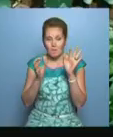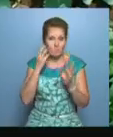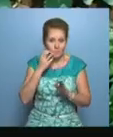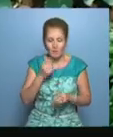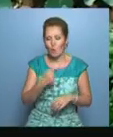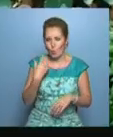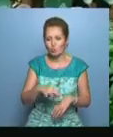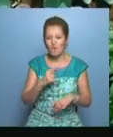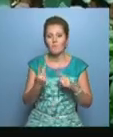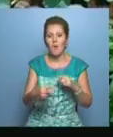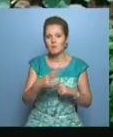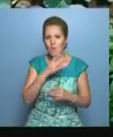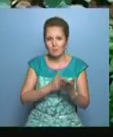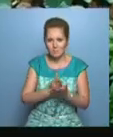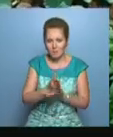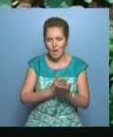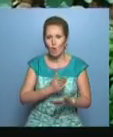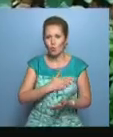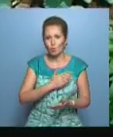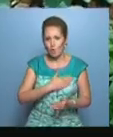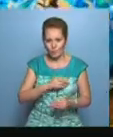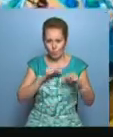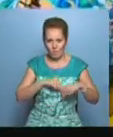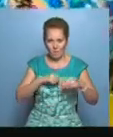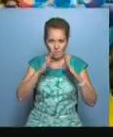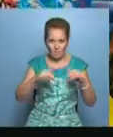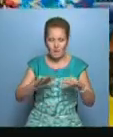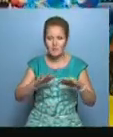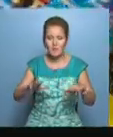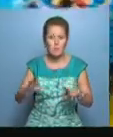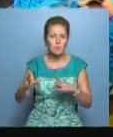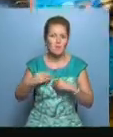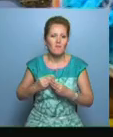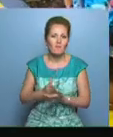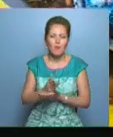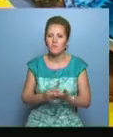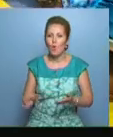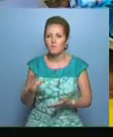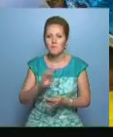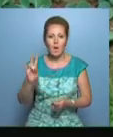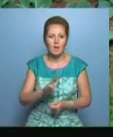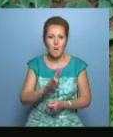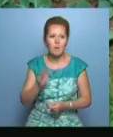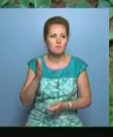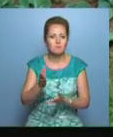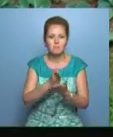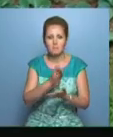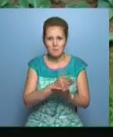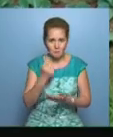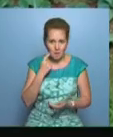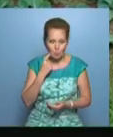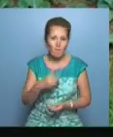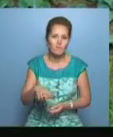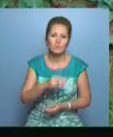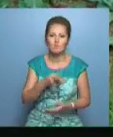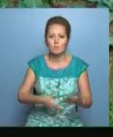второй десяток лет, душа и голова летнего трудового лагеря. С детьми она побывала, пожалуй, во всех храмах Сарапула. Везде нужна помощь.